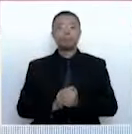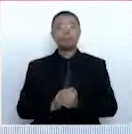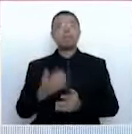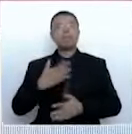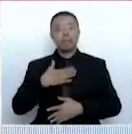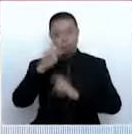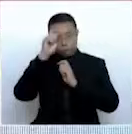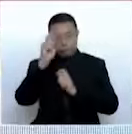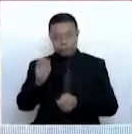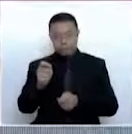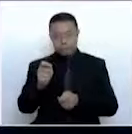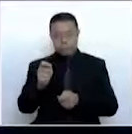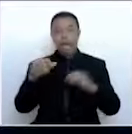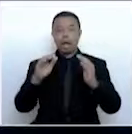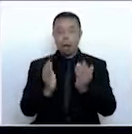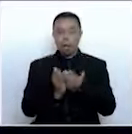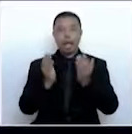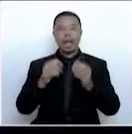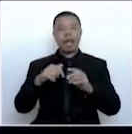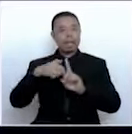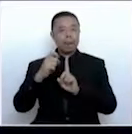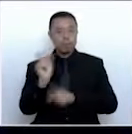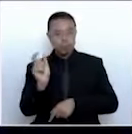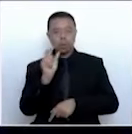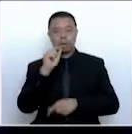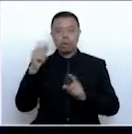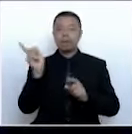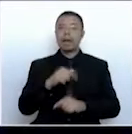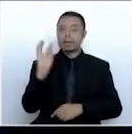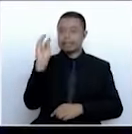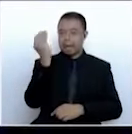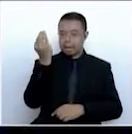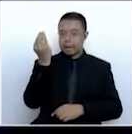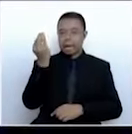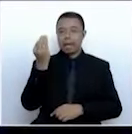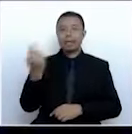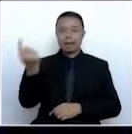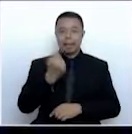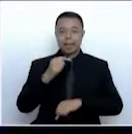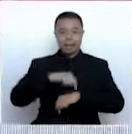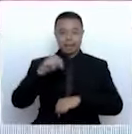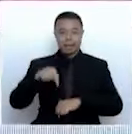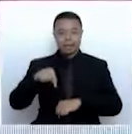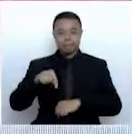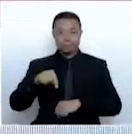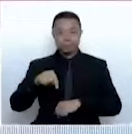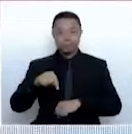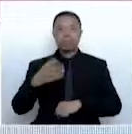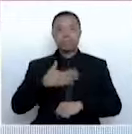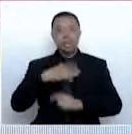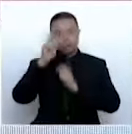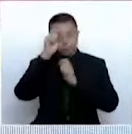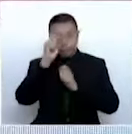Yang saya hormati anggota KPU Provinsi DKI Jakarta yang hadir pada saat ini. Yang